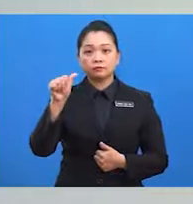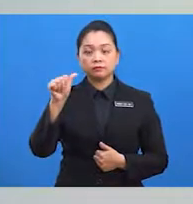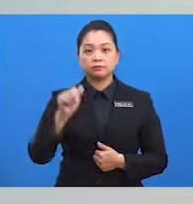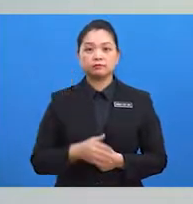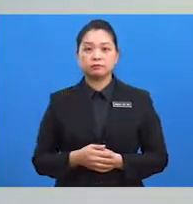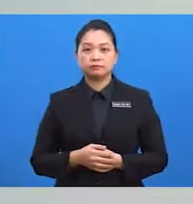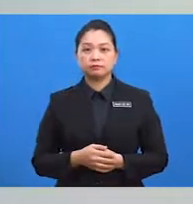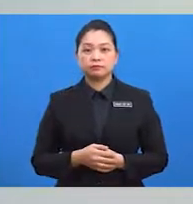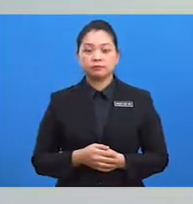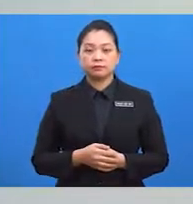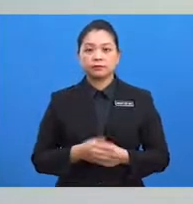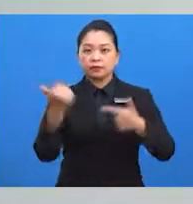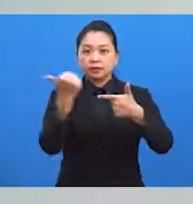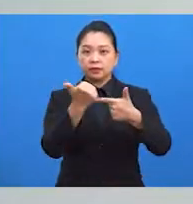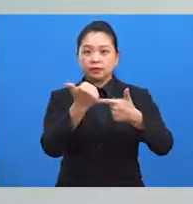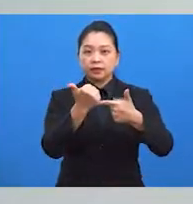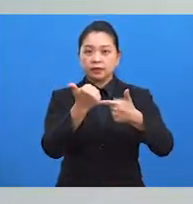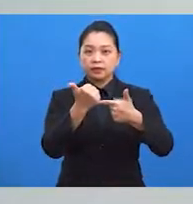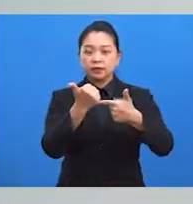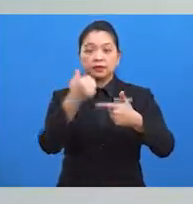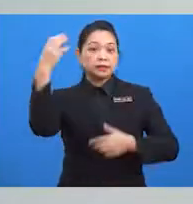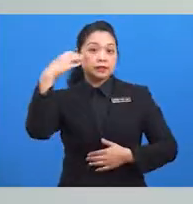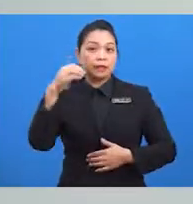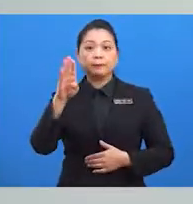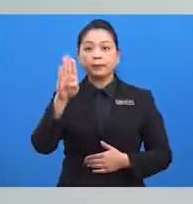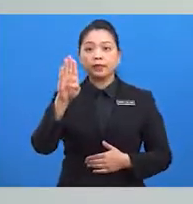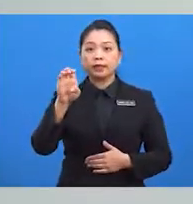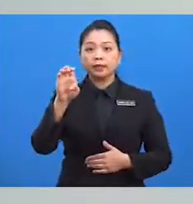kedua Sinar peta